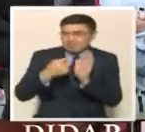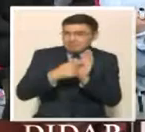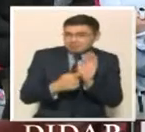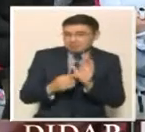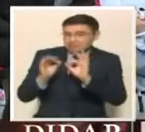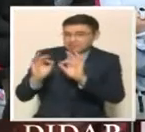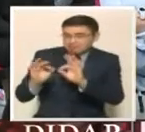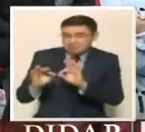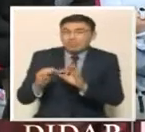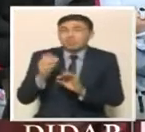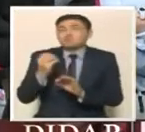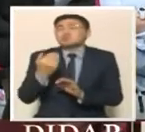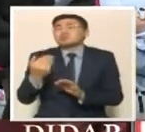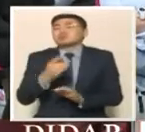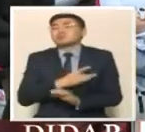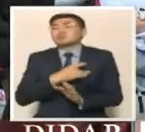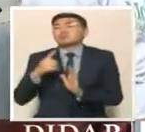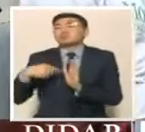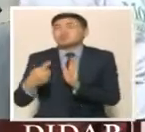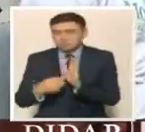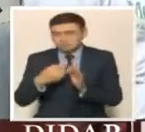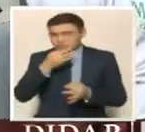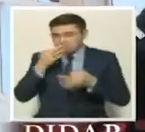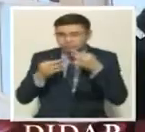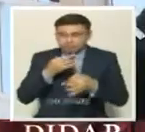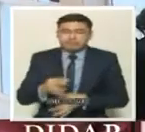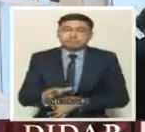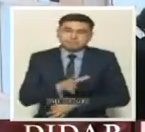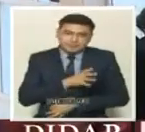встречи спикеры ответили на вопросы волнующей молодежь